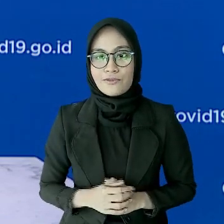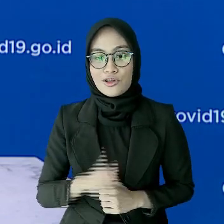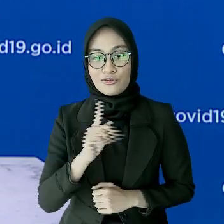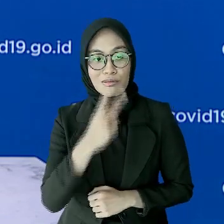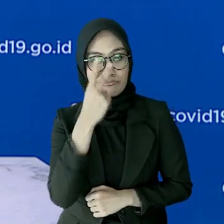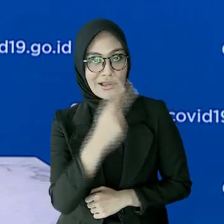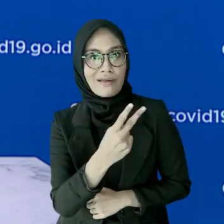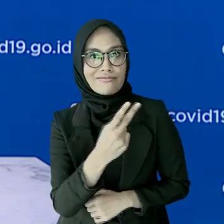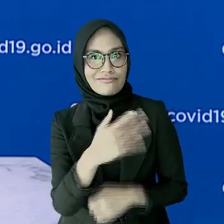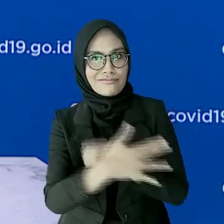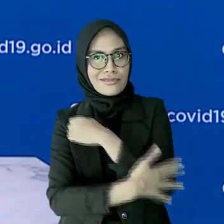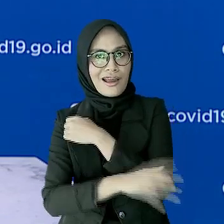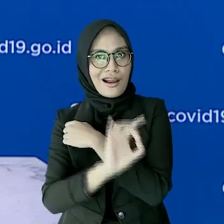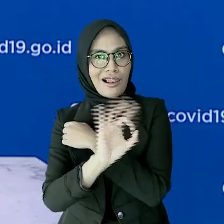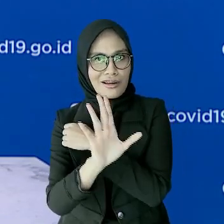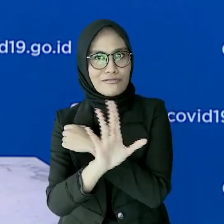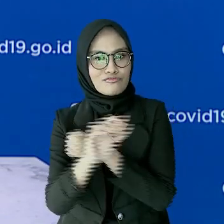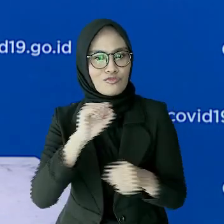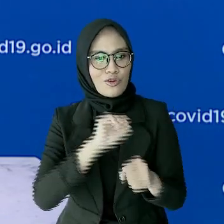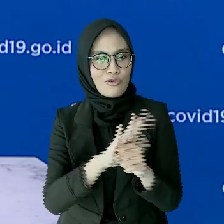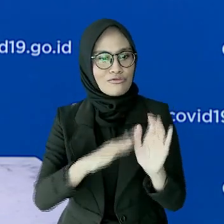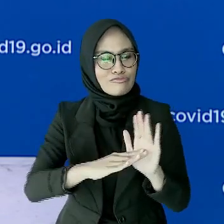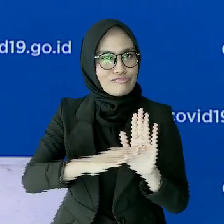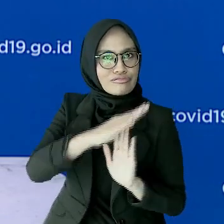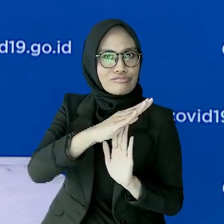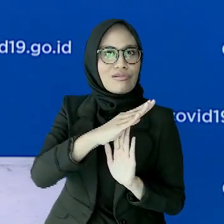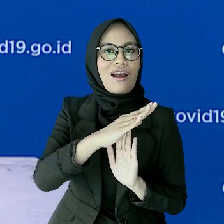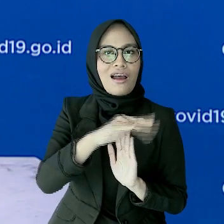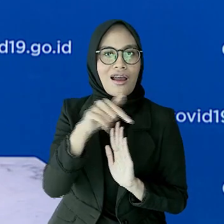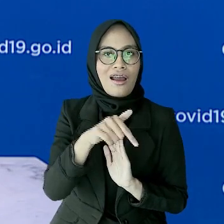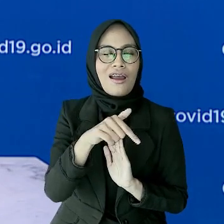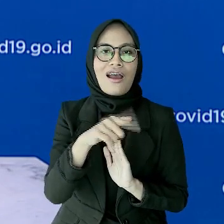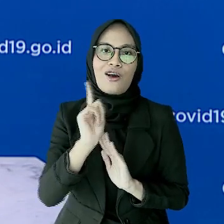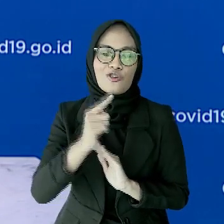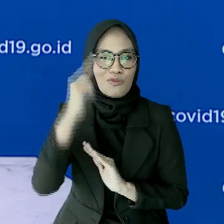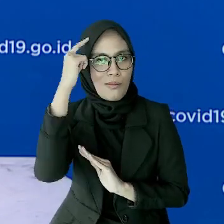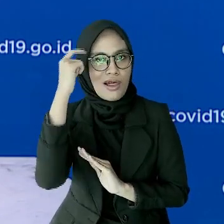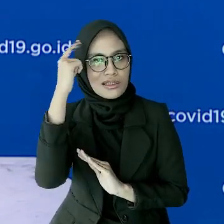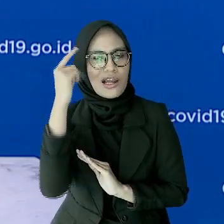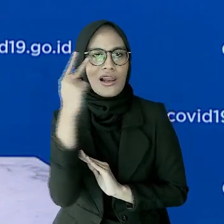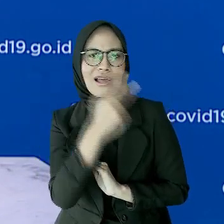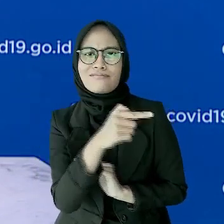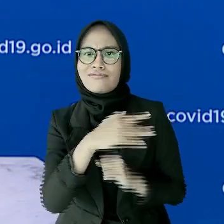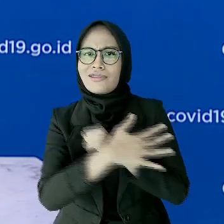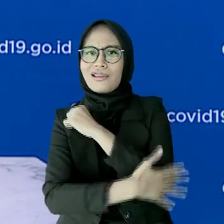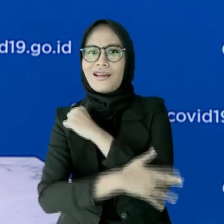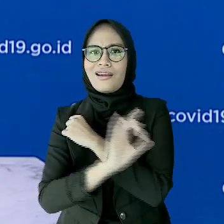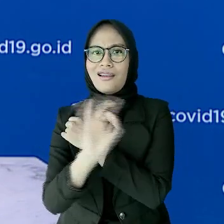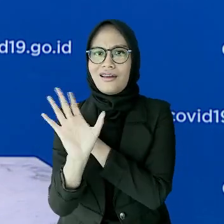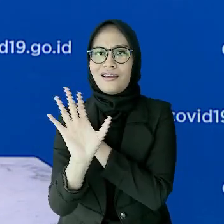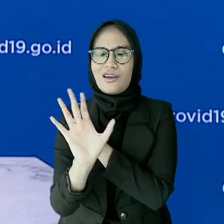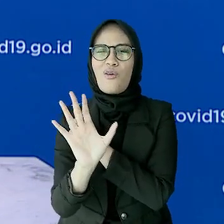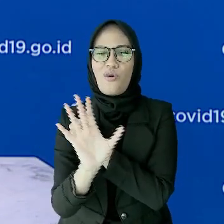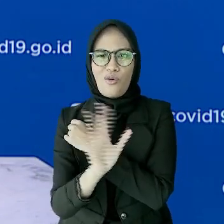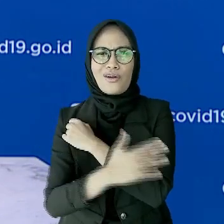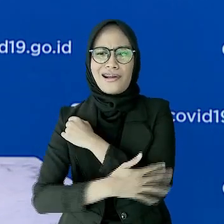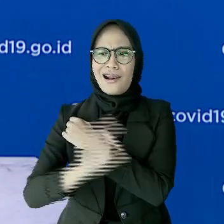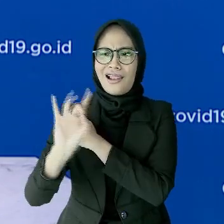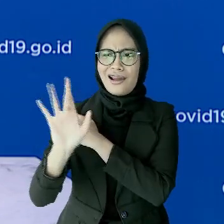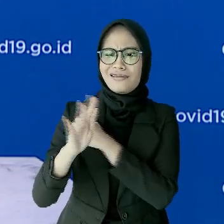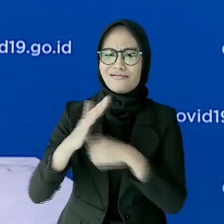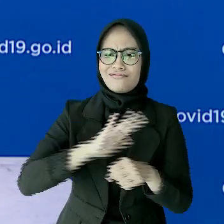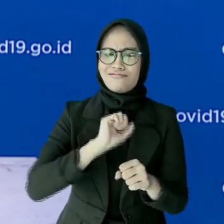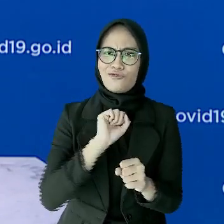dunia tentunya harus menjadi pelajaran agar kita tidak mengalami lonjakan kasus seperti banyak negara lainnya saat